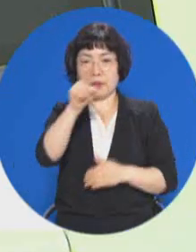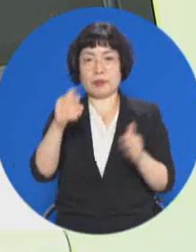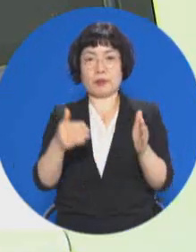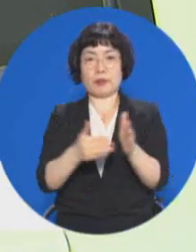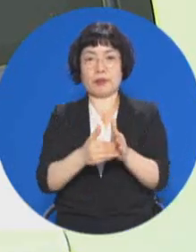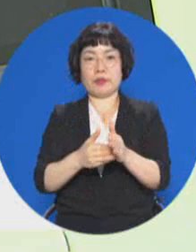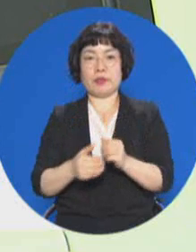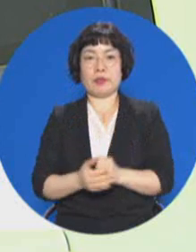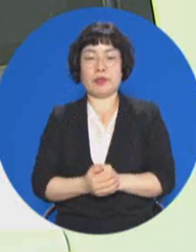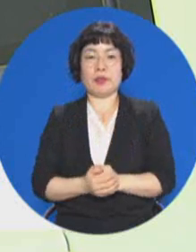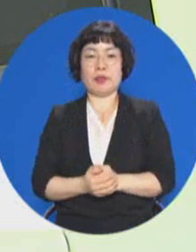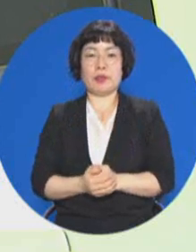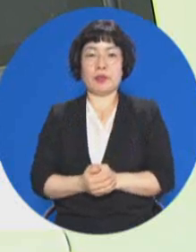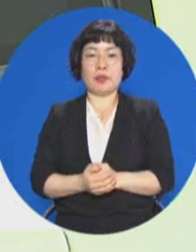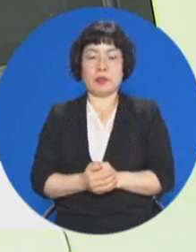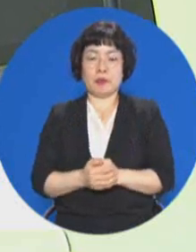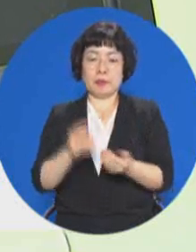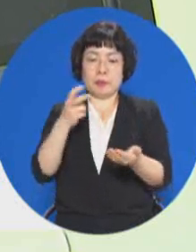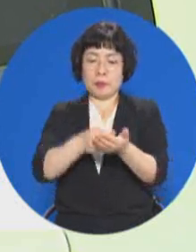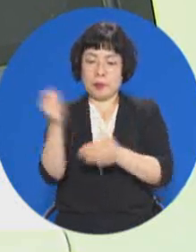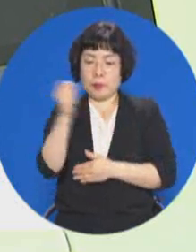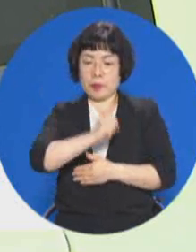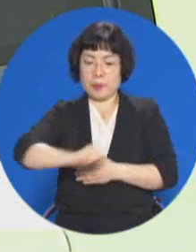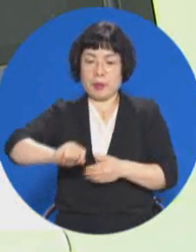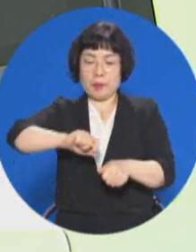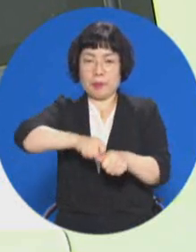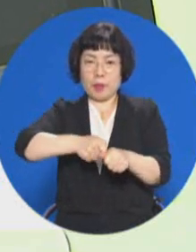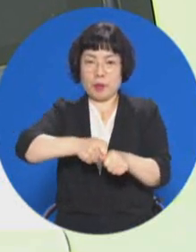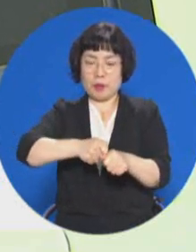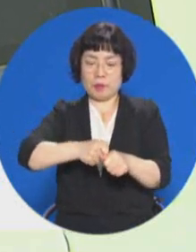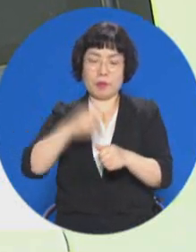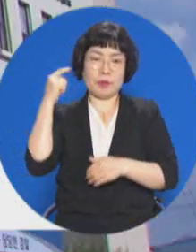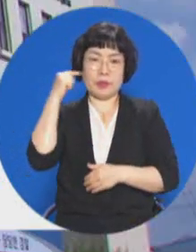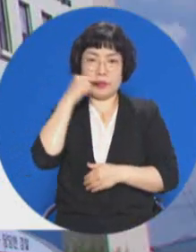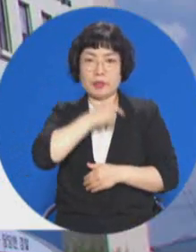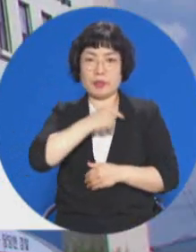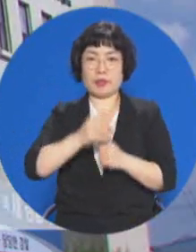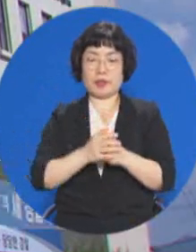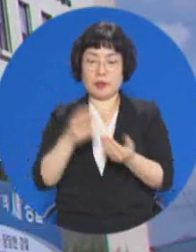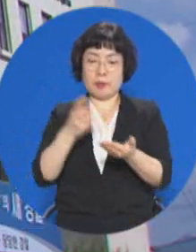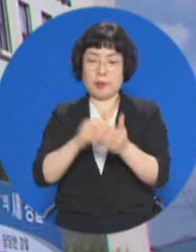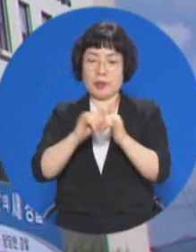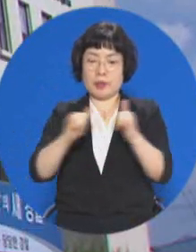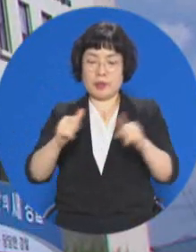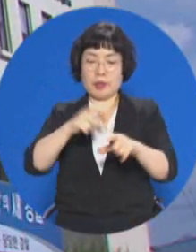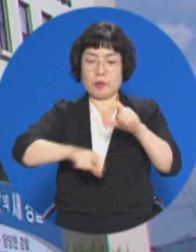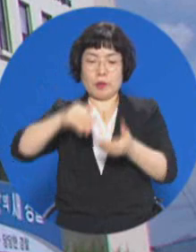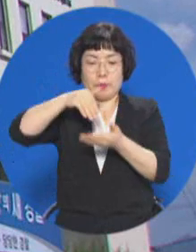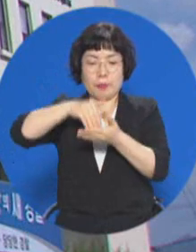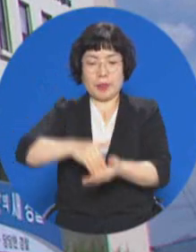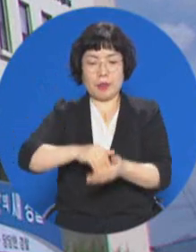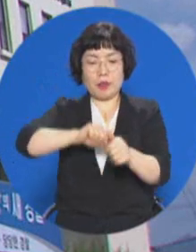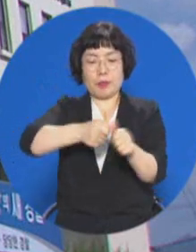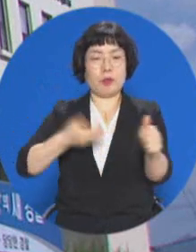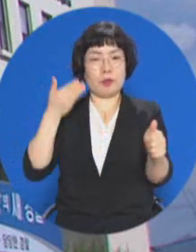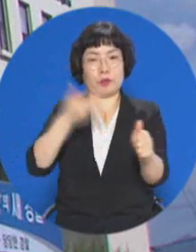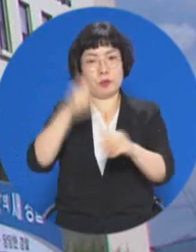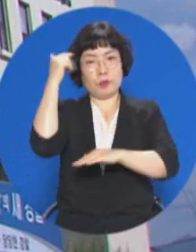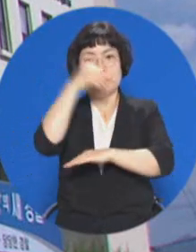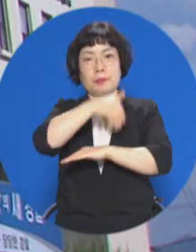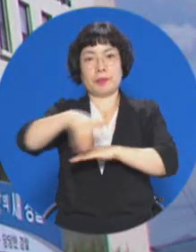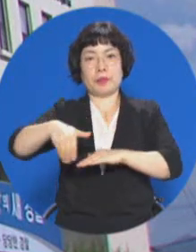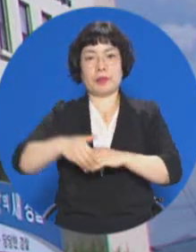밝혔습니다. 경찰은 행정명령 위반 벌칙이 강화된 만큼 위반자들은 더욱 엄중하게 처벌할 예정이라고